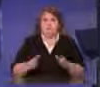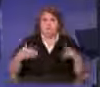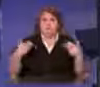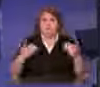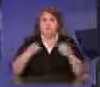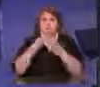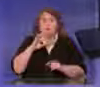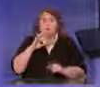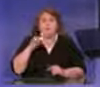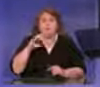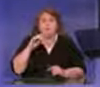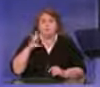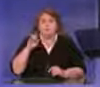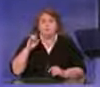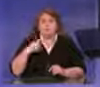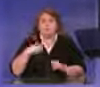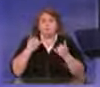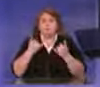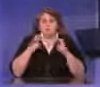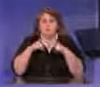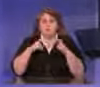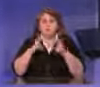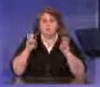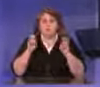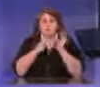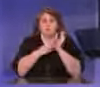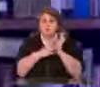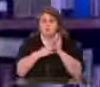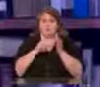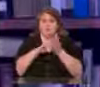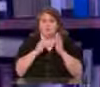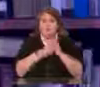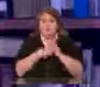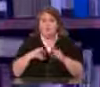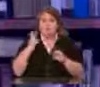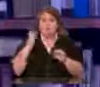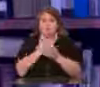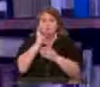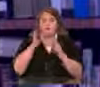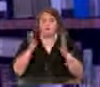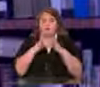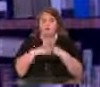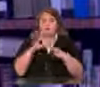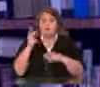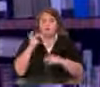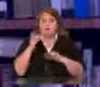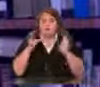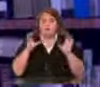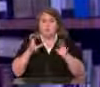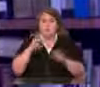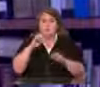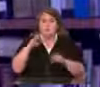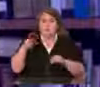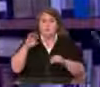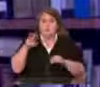Здравствуйте, дорогие ребята! Мы сегодня разберем тему 9 класса «Дигибридное скрещивание» и третий закон Менделя.